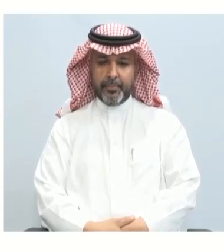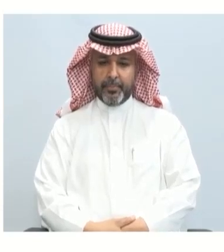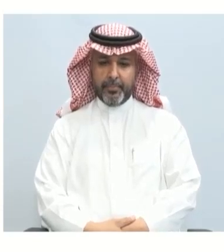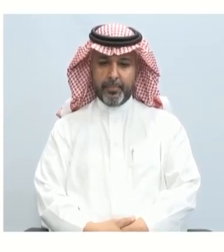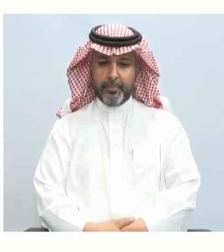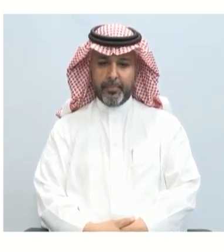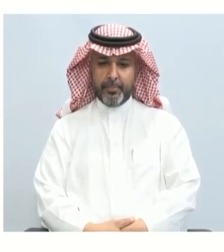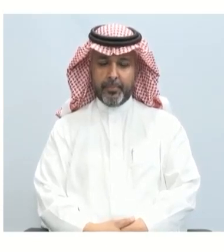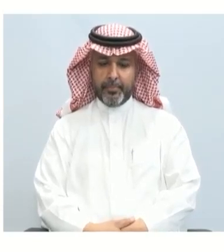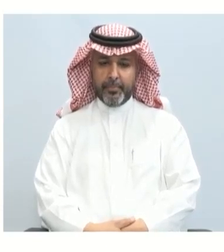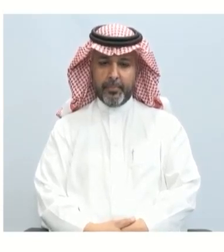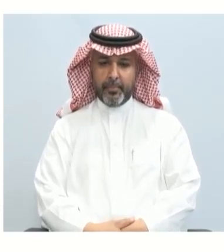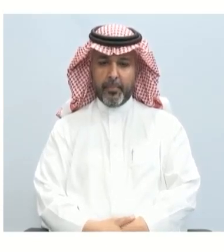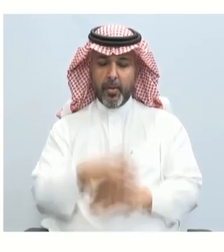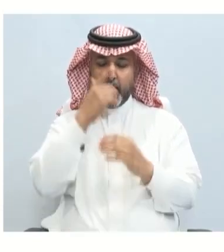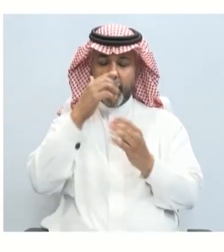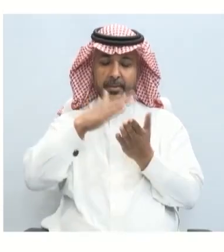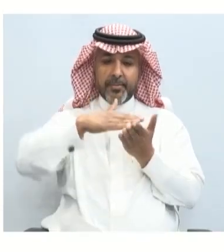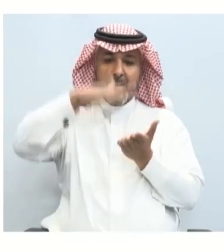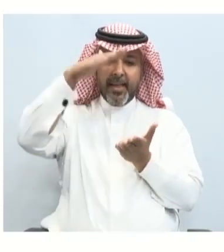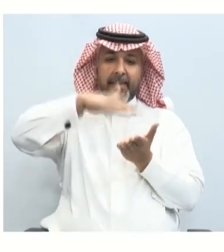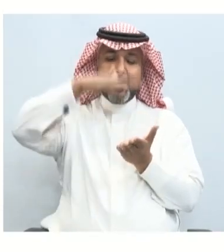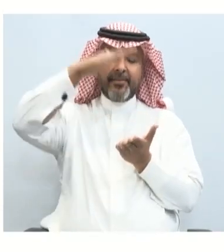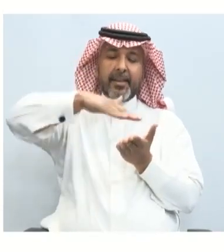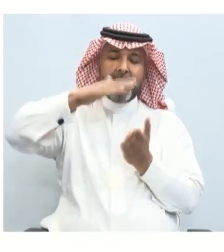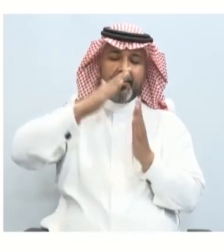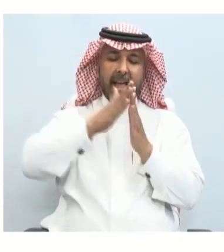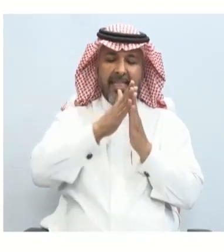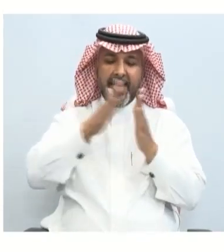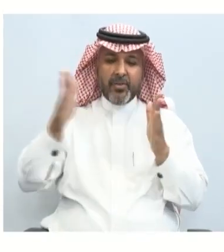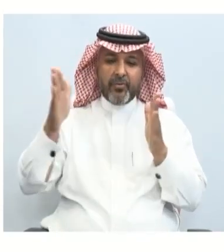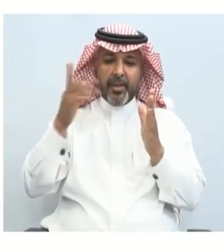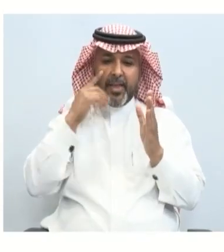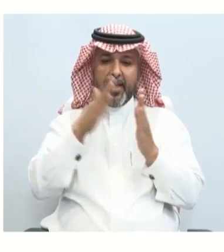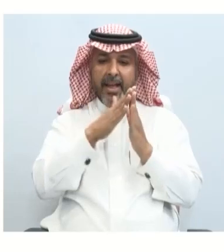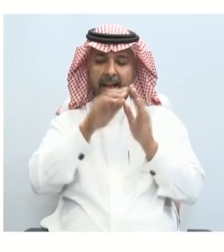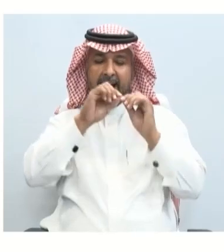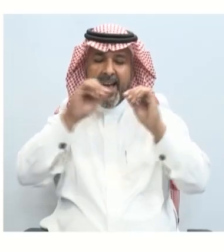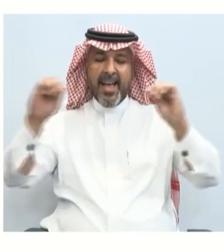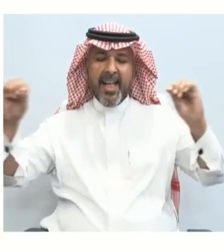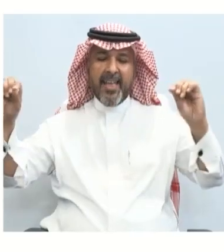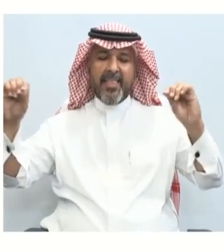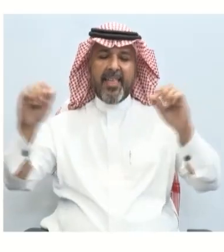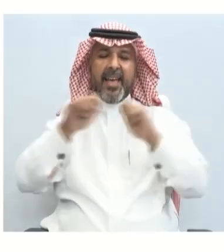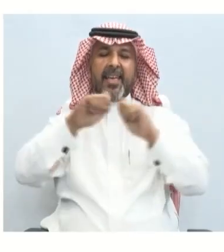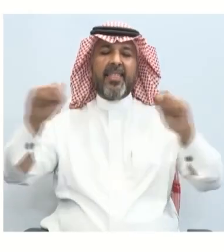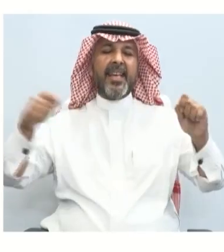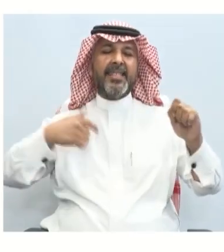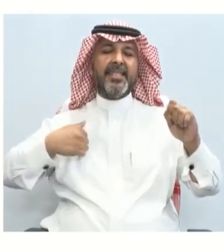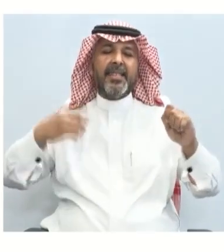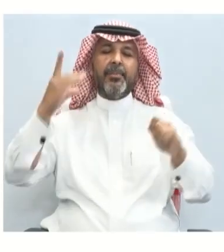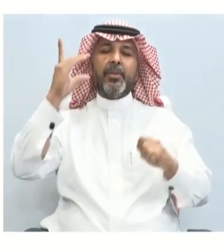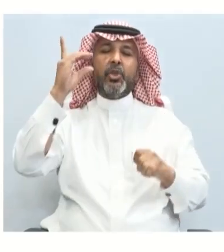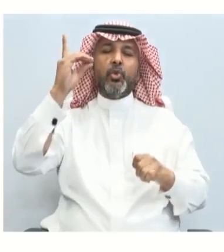المسافه الافقيه هذه المسافه الافقيه من بدايه الدوره الى نهايه الدوره هذا يسمى طول الدوره